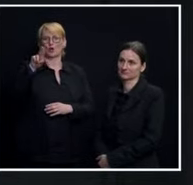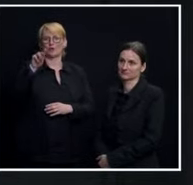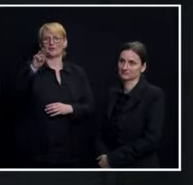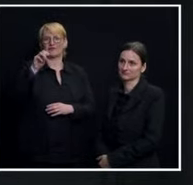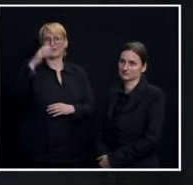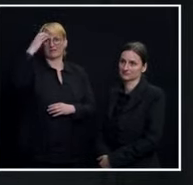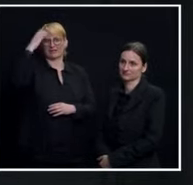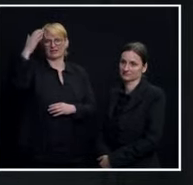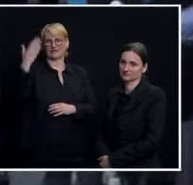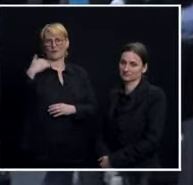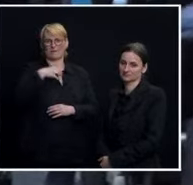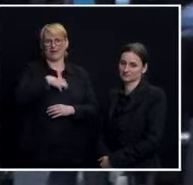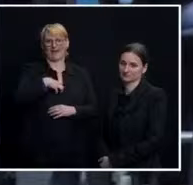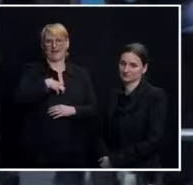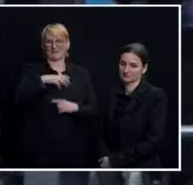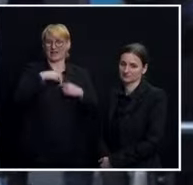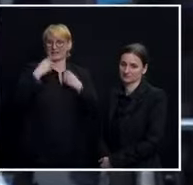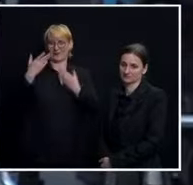willkommen bei uns.